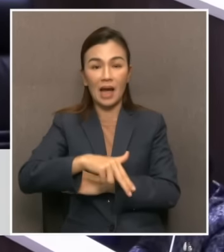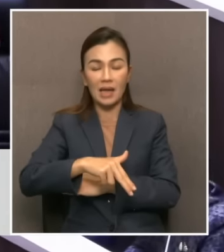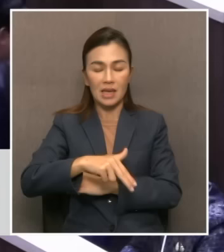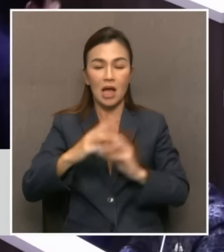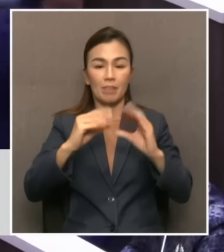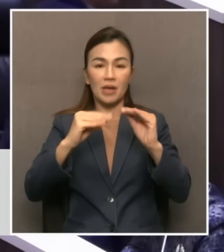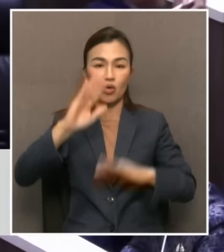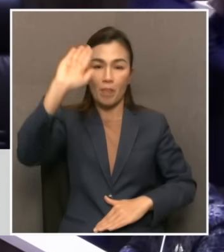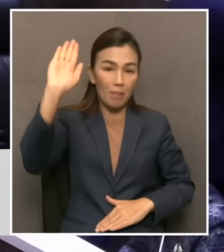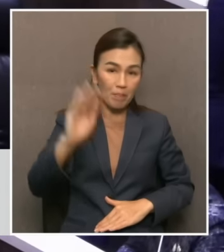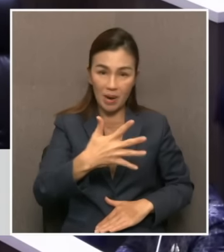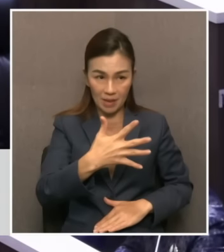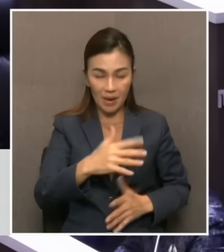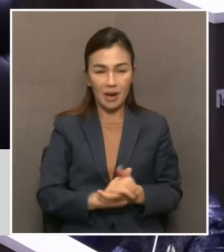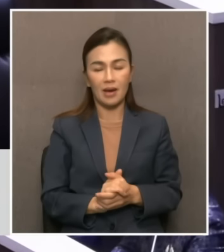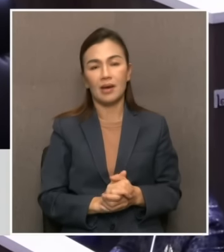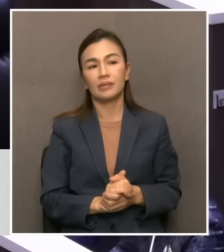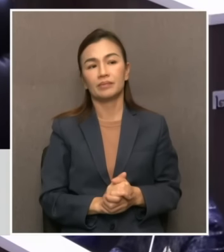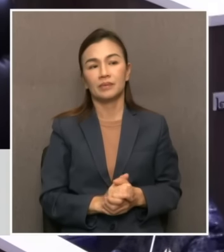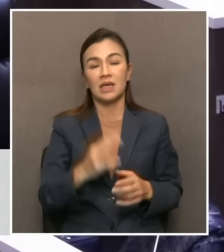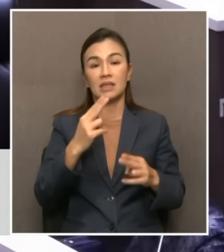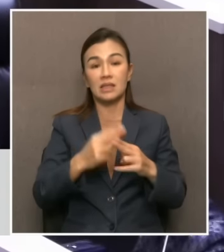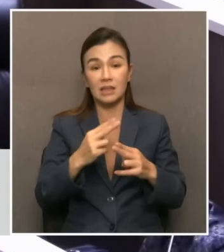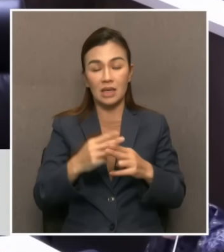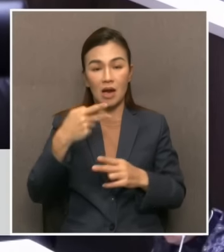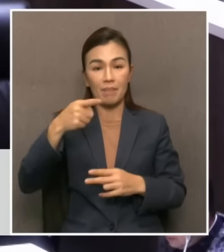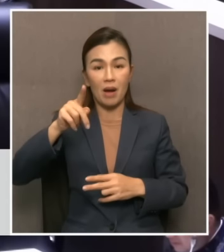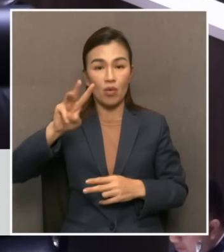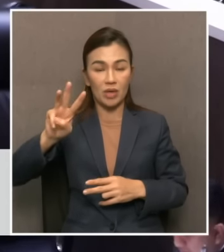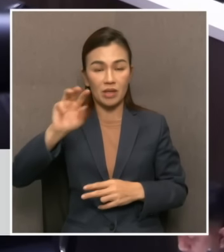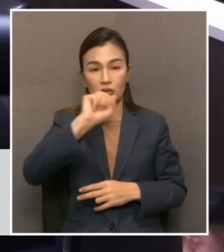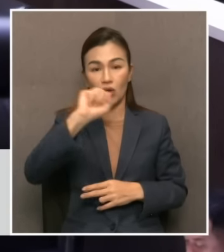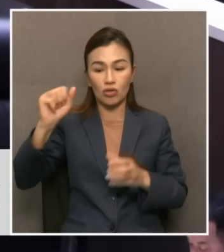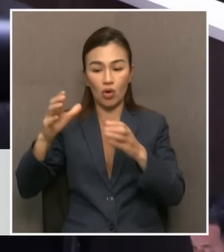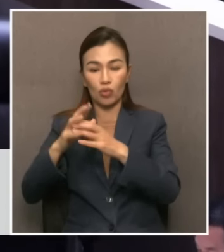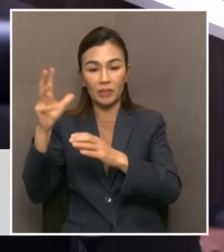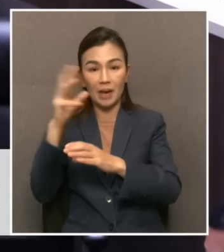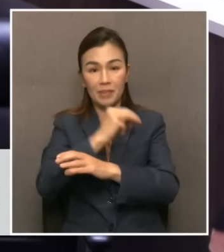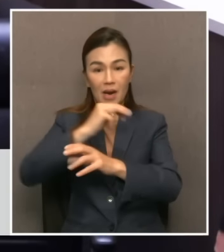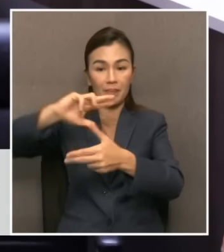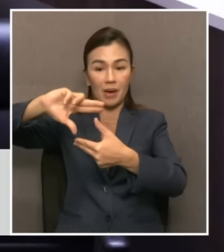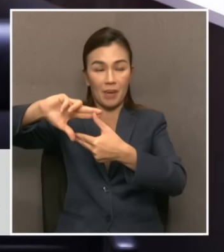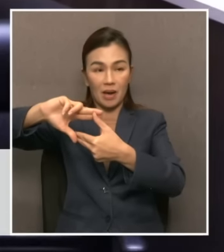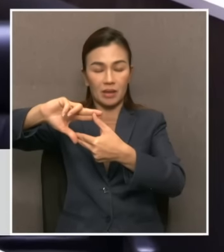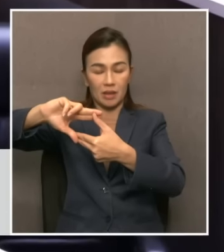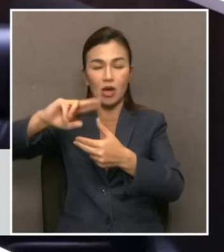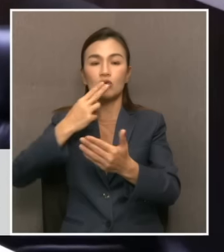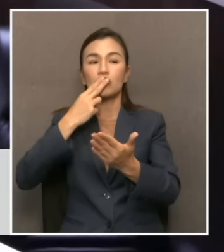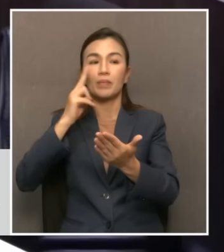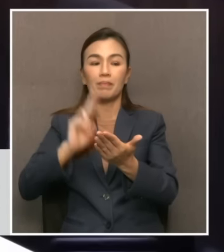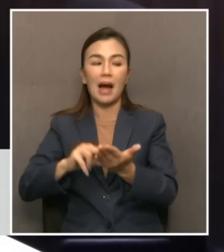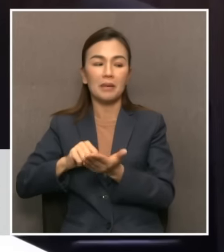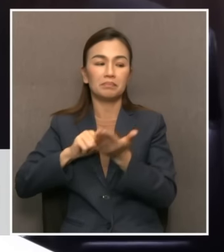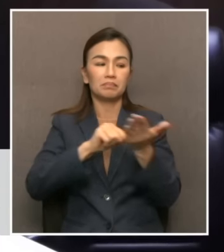ในครั้งนี้นะคะเช่นเดียวกับพลเอกประวิตรวงษ์สุวรรณส.ส.พรรคพลังประชารัฐได้ยื่นใบลาประชุมตั้งแต่เมื่อวาน